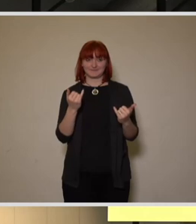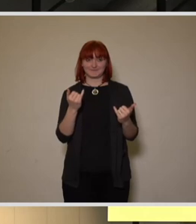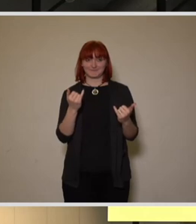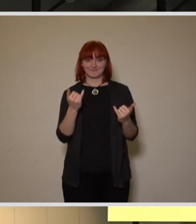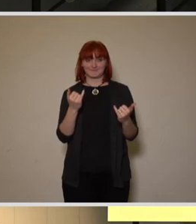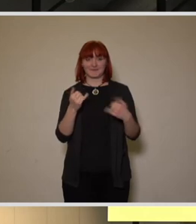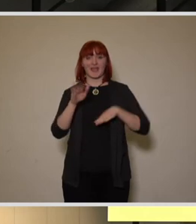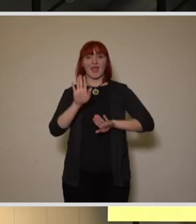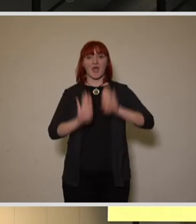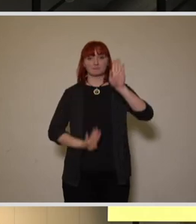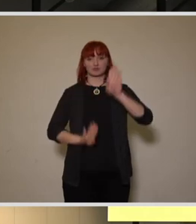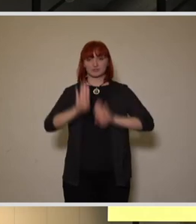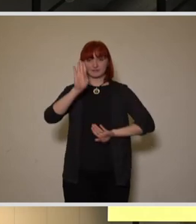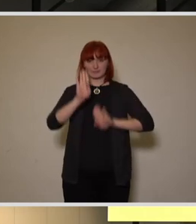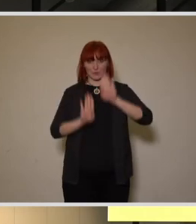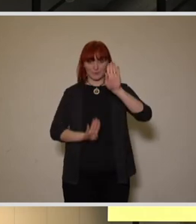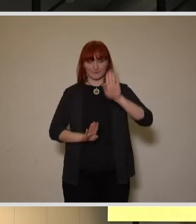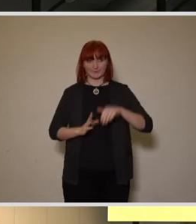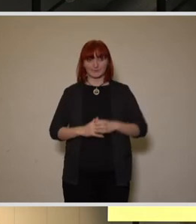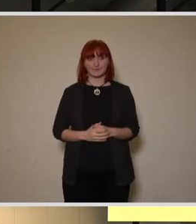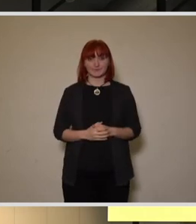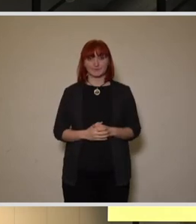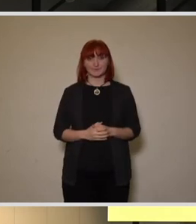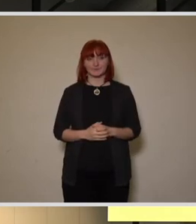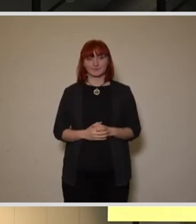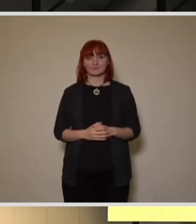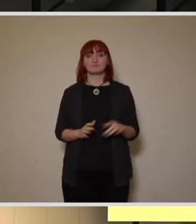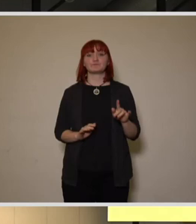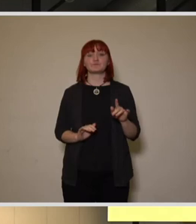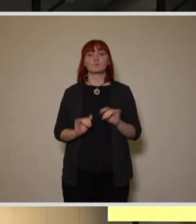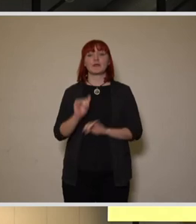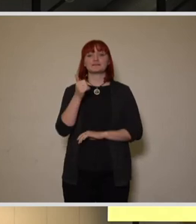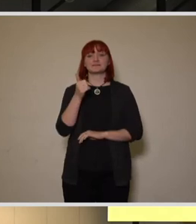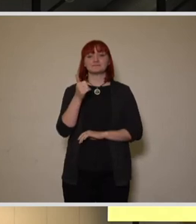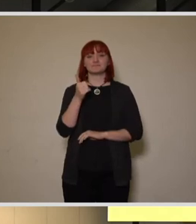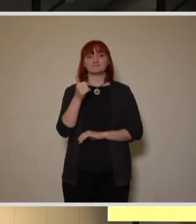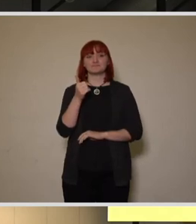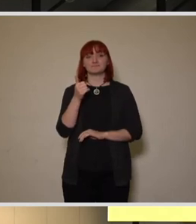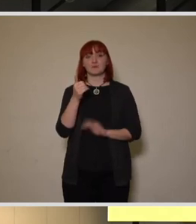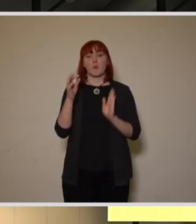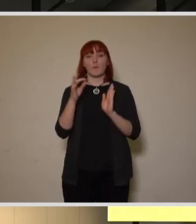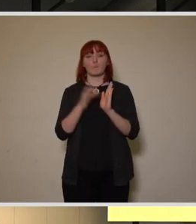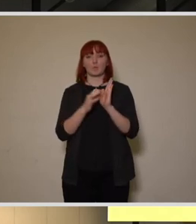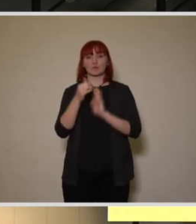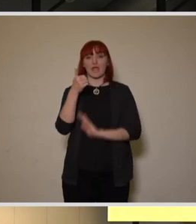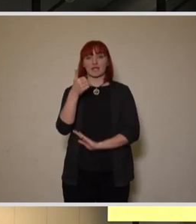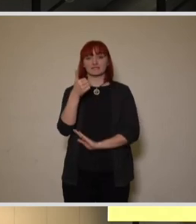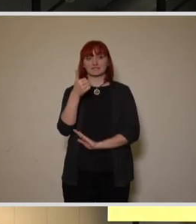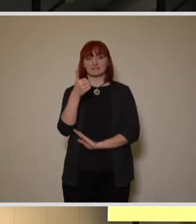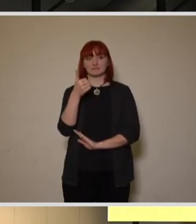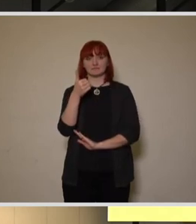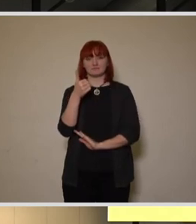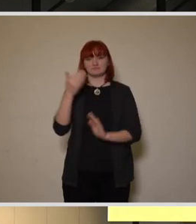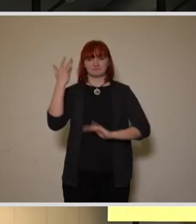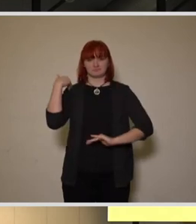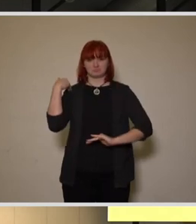punktweisen Abstimmung. Ich rufe zunächst auf den Punkt 1 des